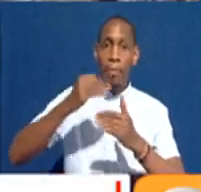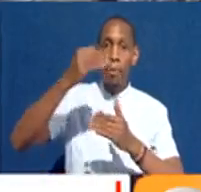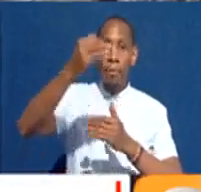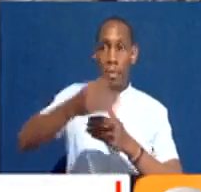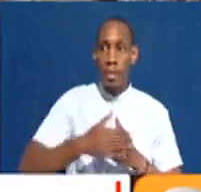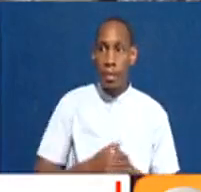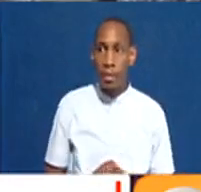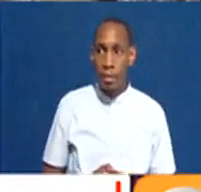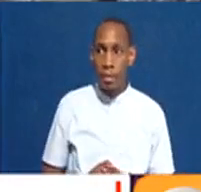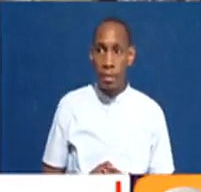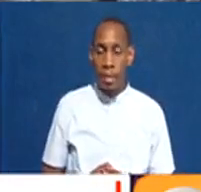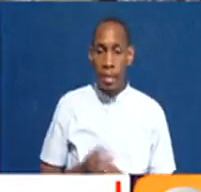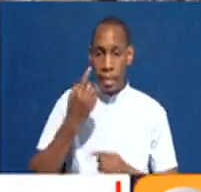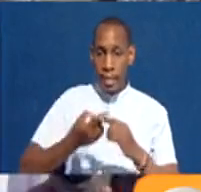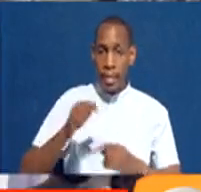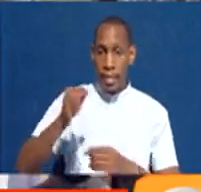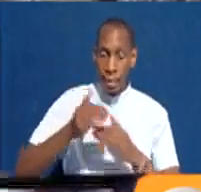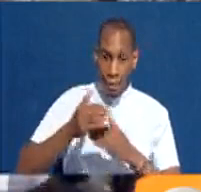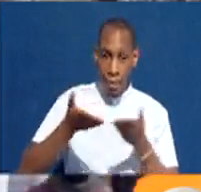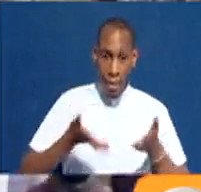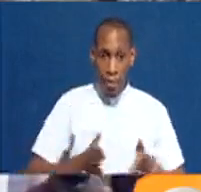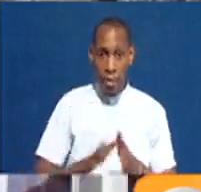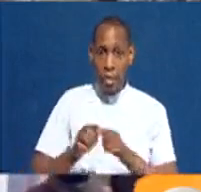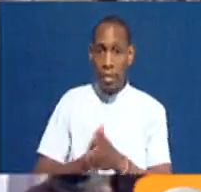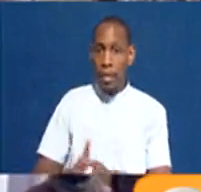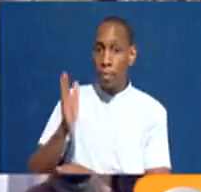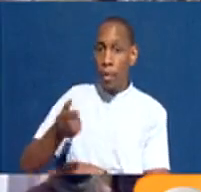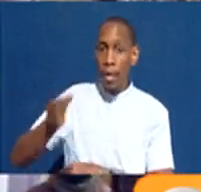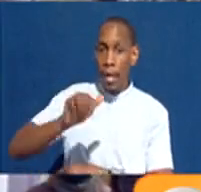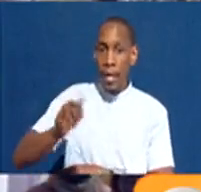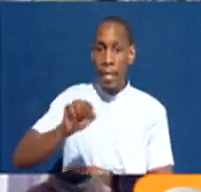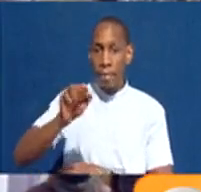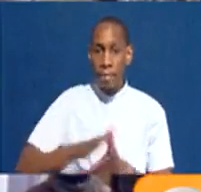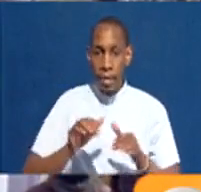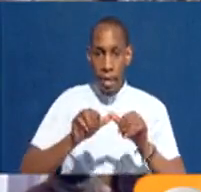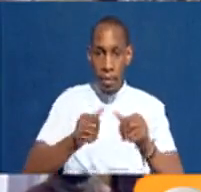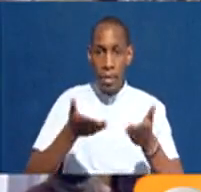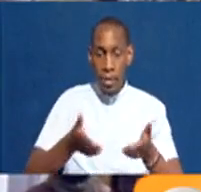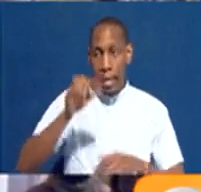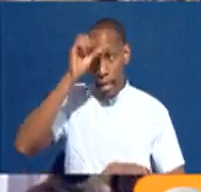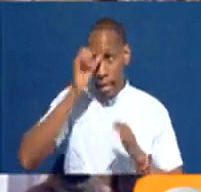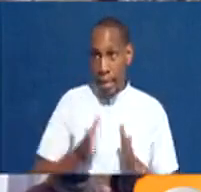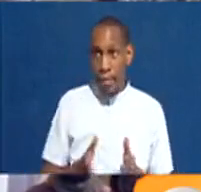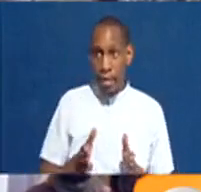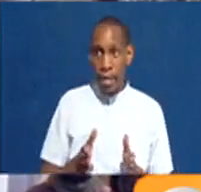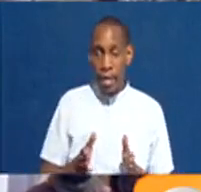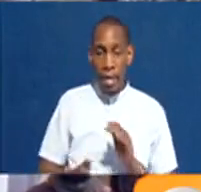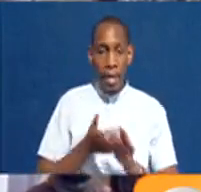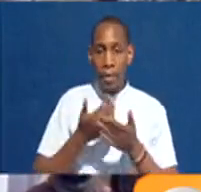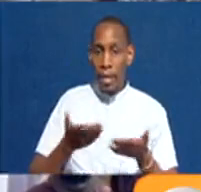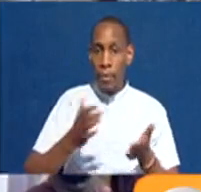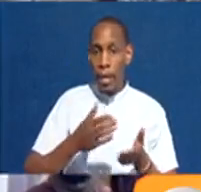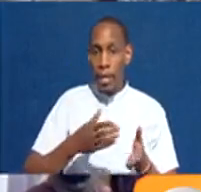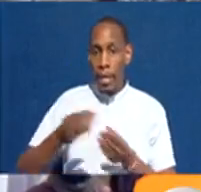year. Niko hapa miaka tano na Mungu akiongezea ingine tano niko hapa kama gavana. Hakuna mahali